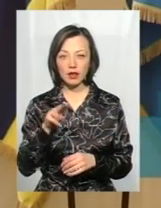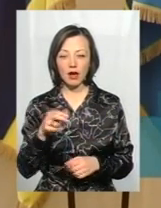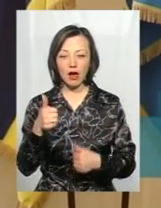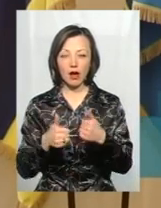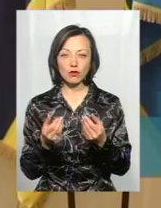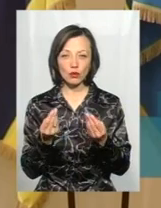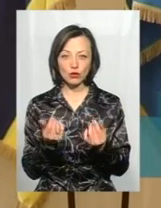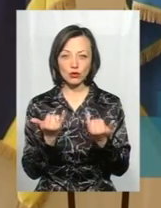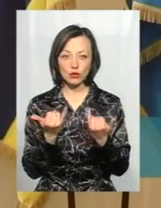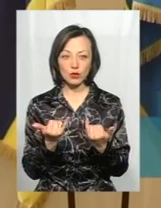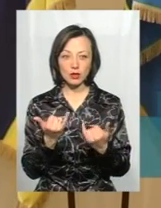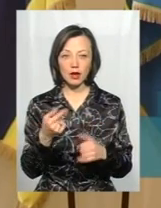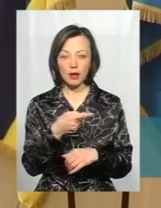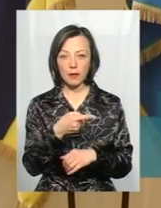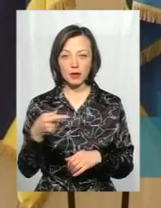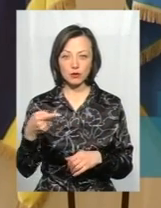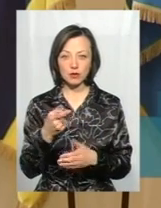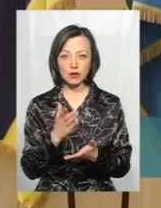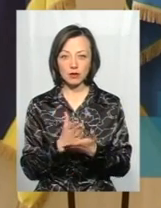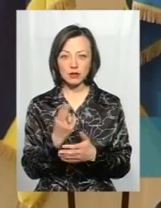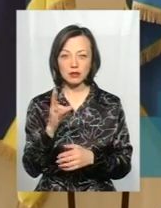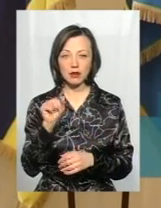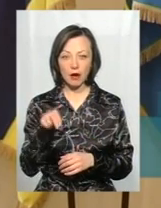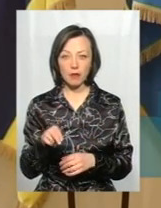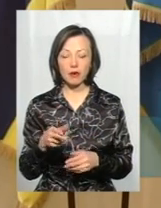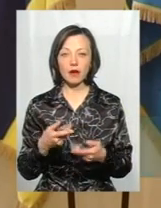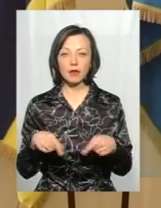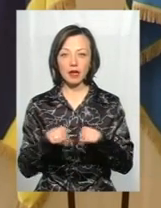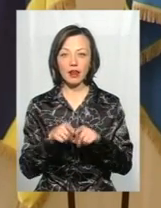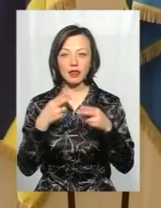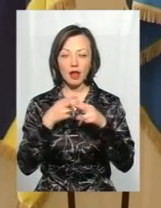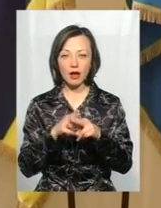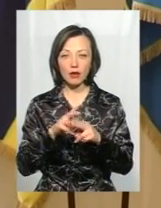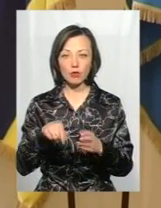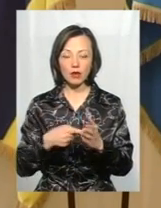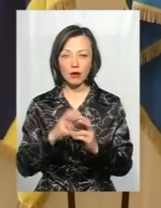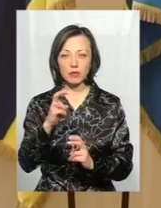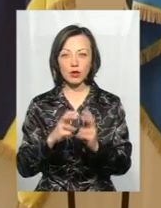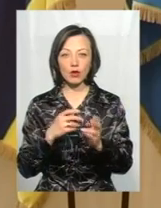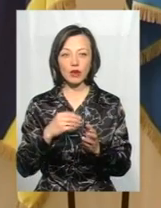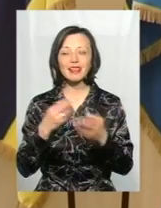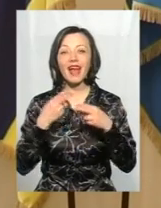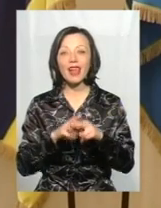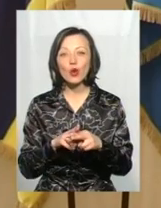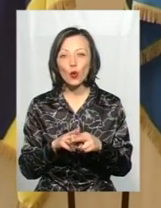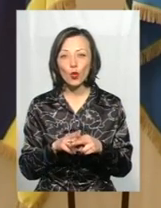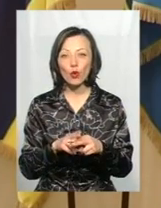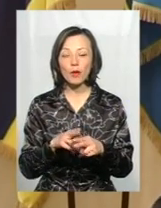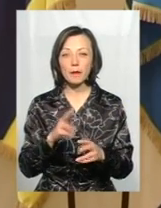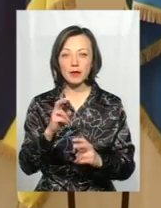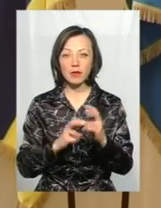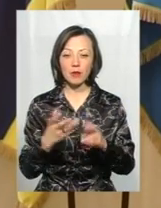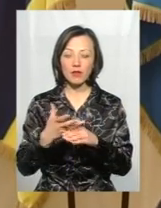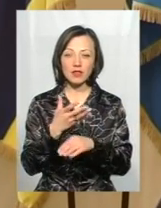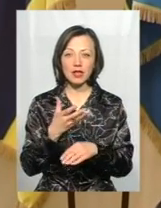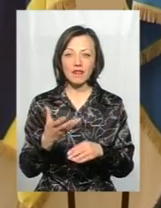які на сьогоднішній день на першому поверсі знаходиться ЦНАП. Ми техніку в комунальне підприємство купили за грантові кошти. Десь профінансувала Німеччина,